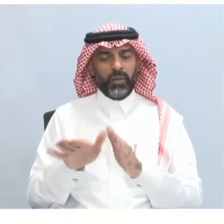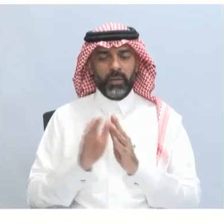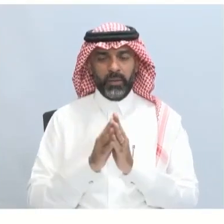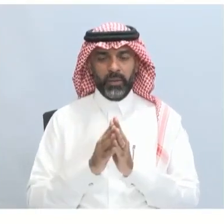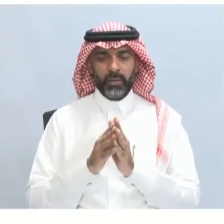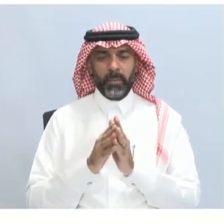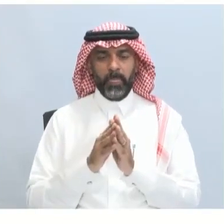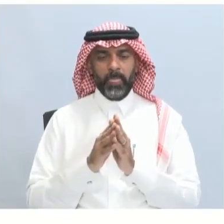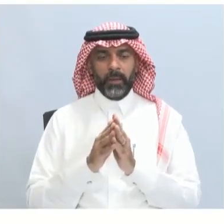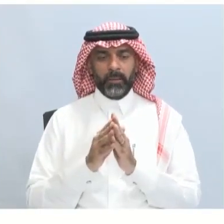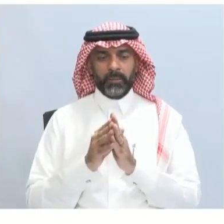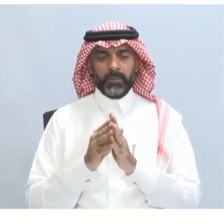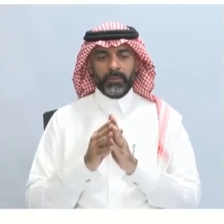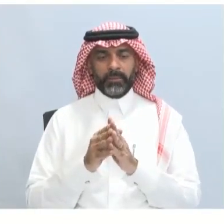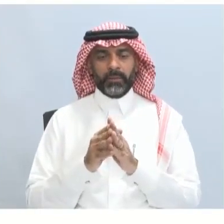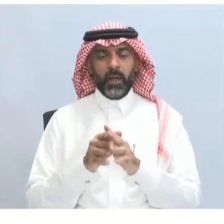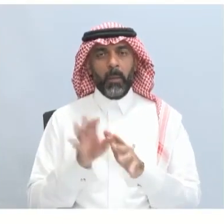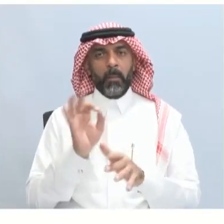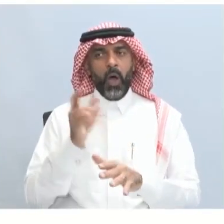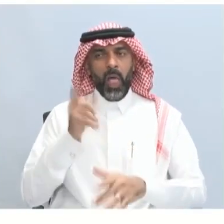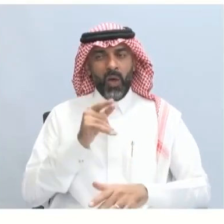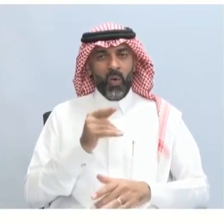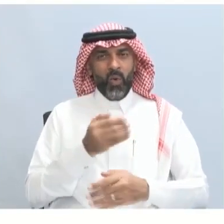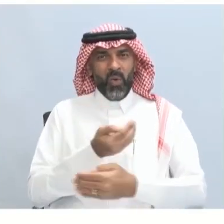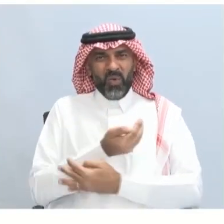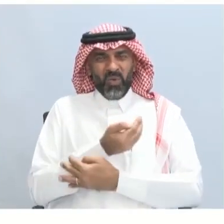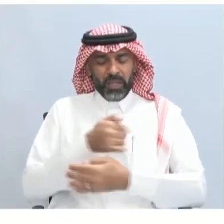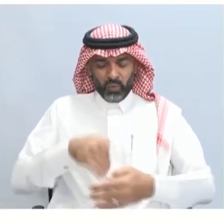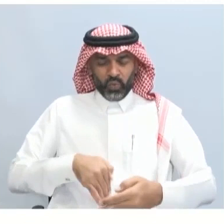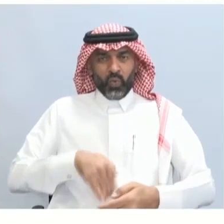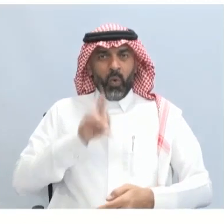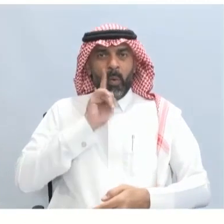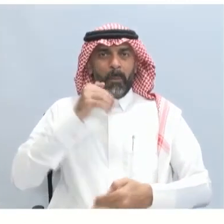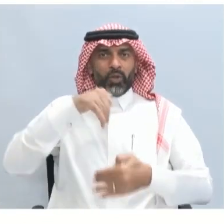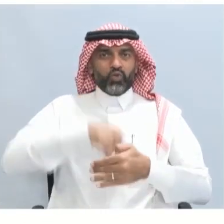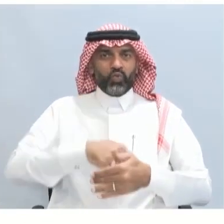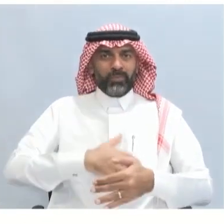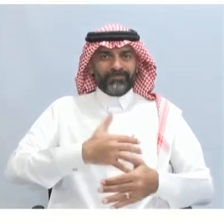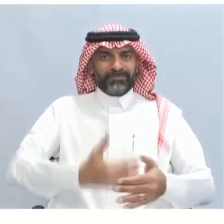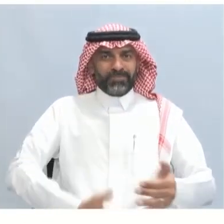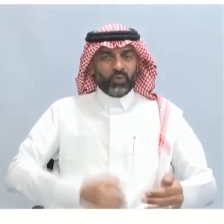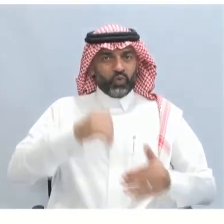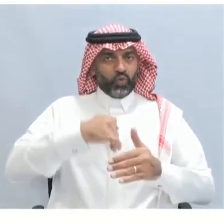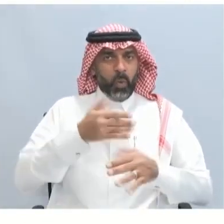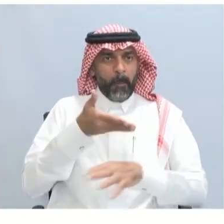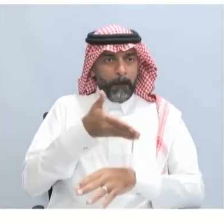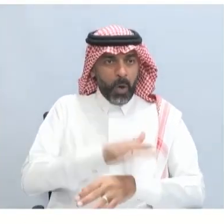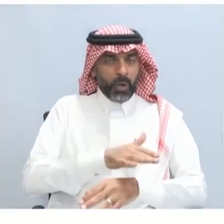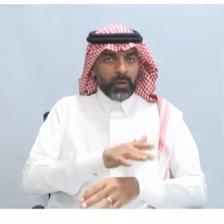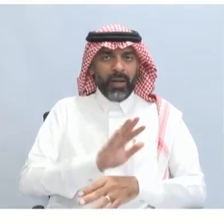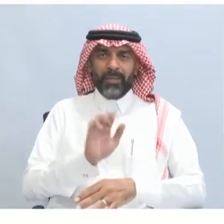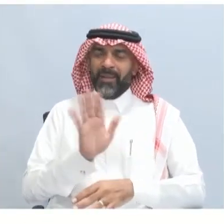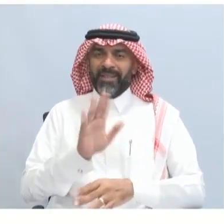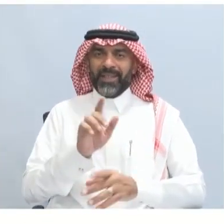امه او الذي يموت اثناء عمليه الولاده لا يتمتع بالشخصيه القانونيه هنا الفرق الجوهري المهم في قضيه